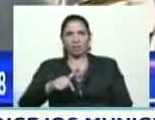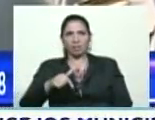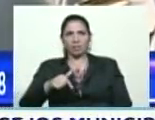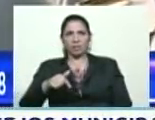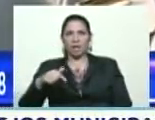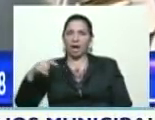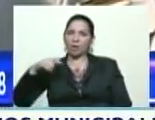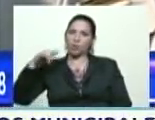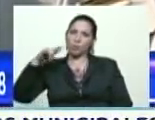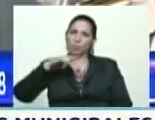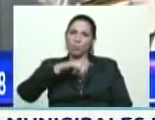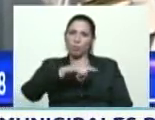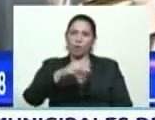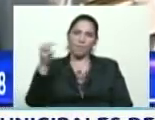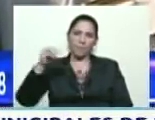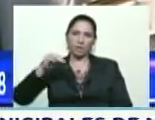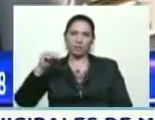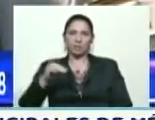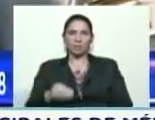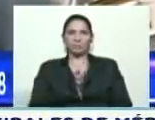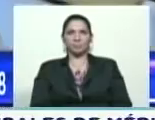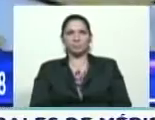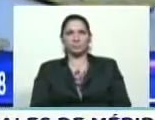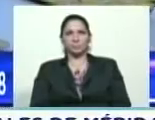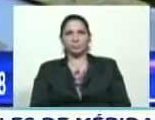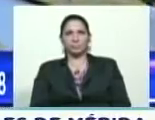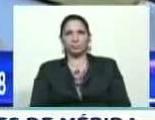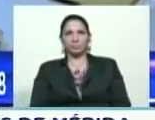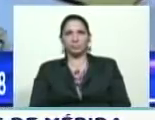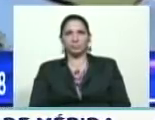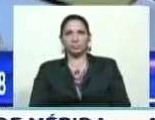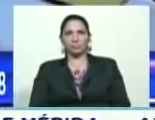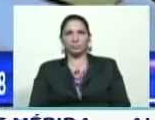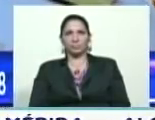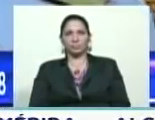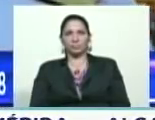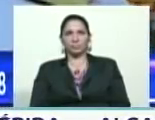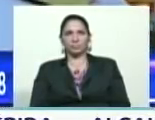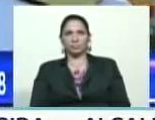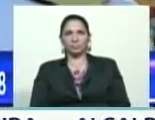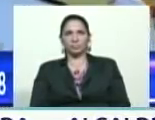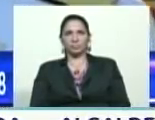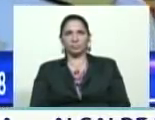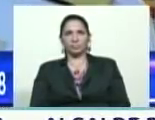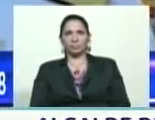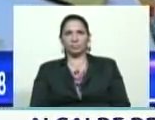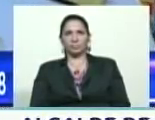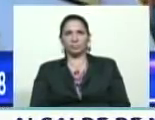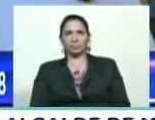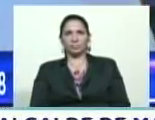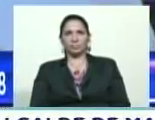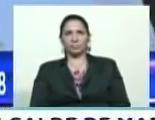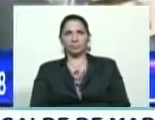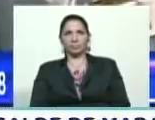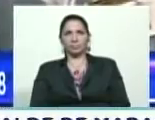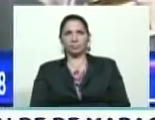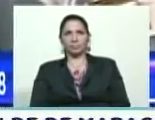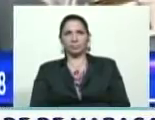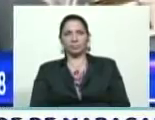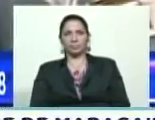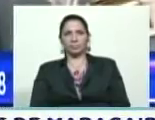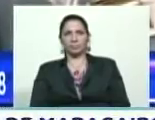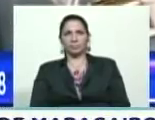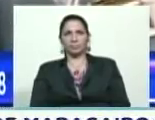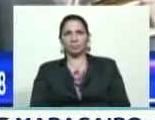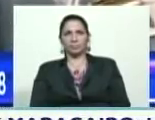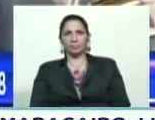Mantiquilla. En 2013 году стратегические ракетоносцы уже совершали посадку на